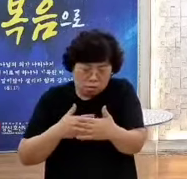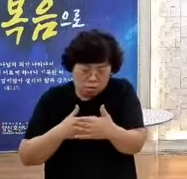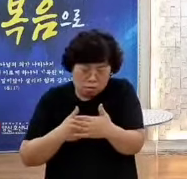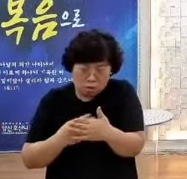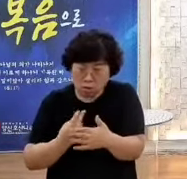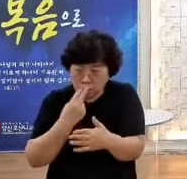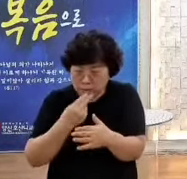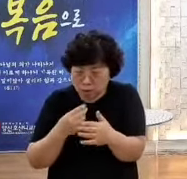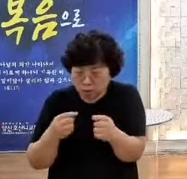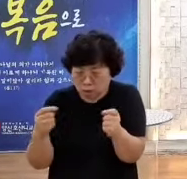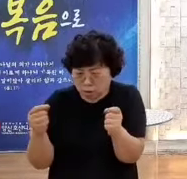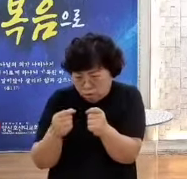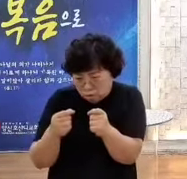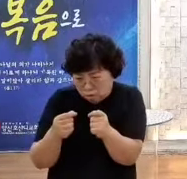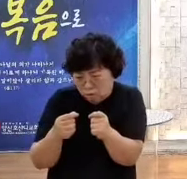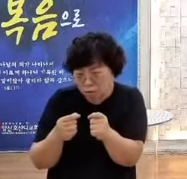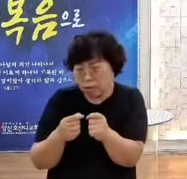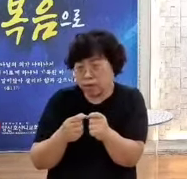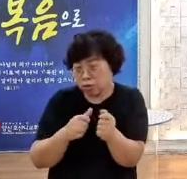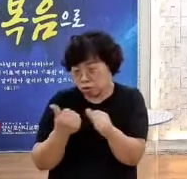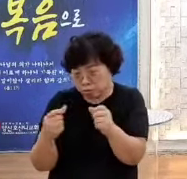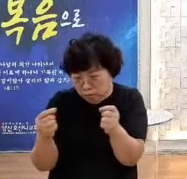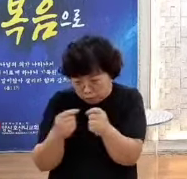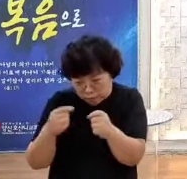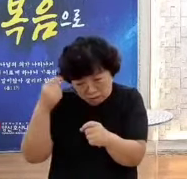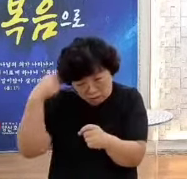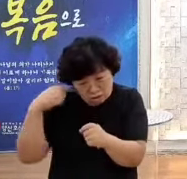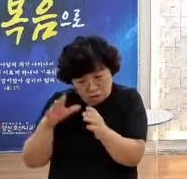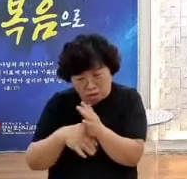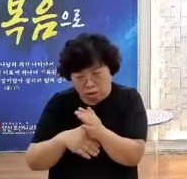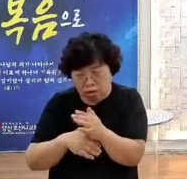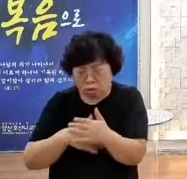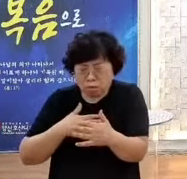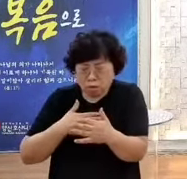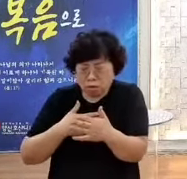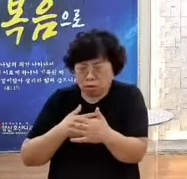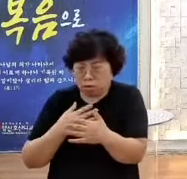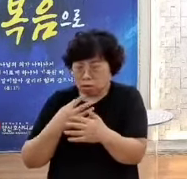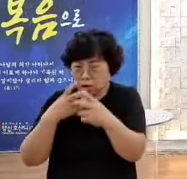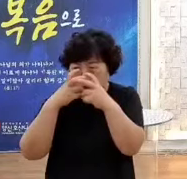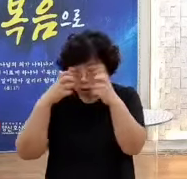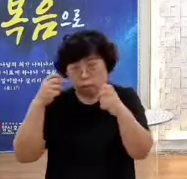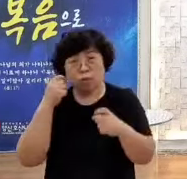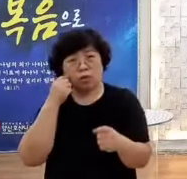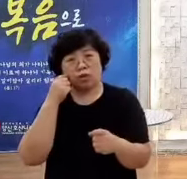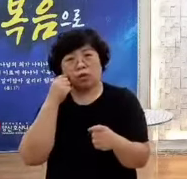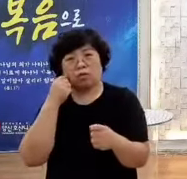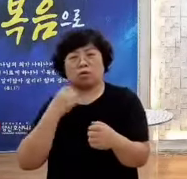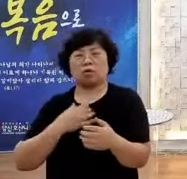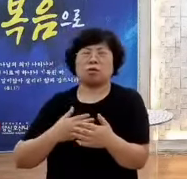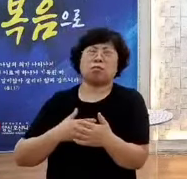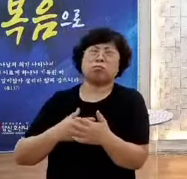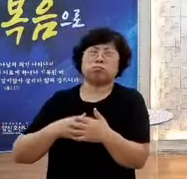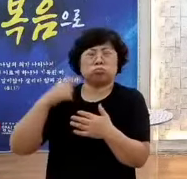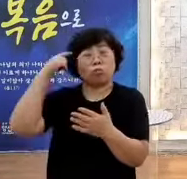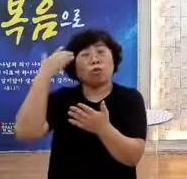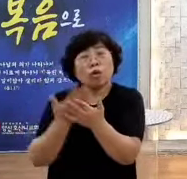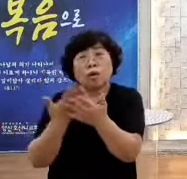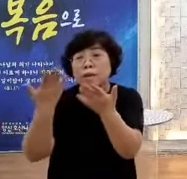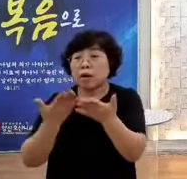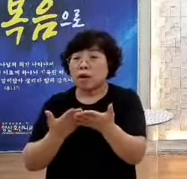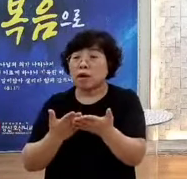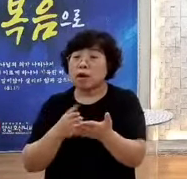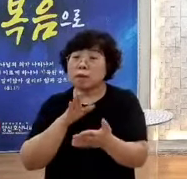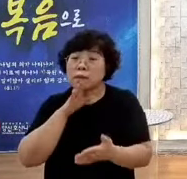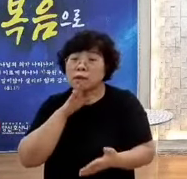얼마나 남았나? 뭐 이런 걱정한다면 그분 잠이 안 오고 정말 너무너무 충격일 거 아니겠습니까?